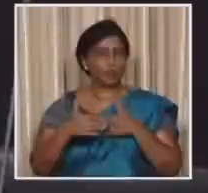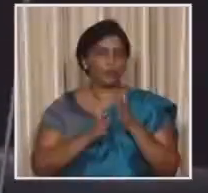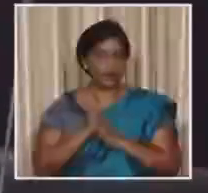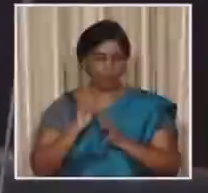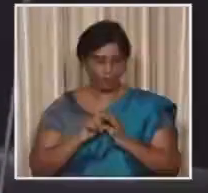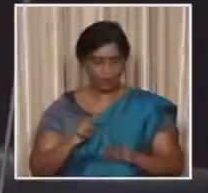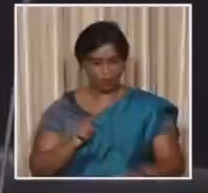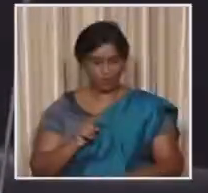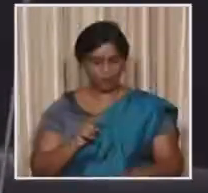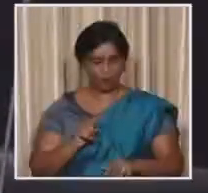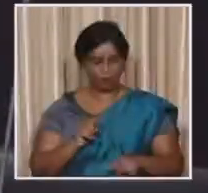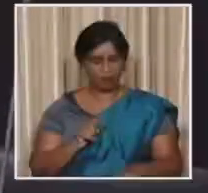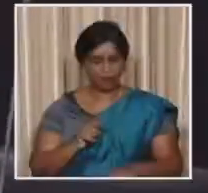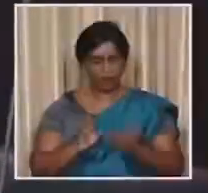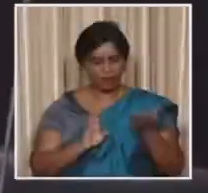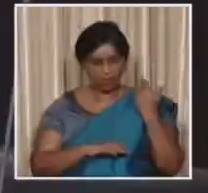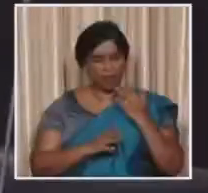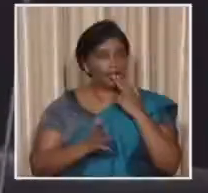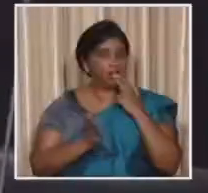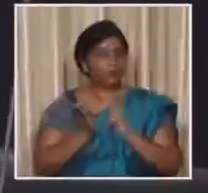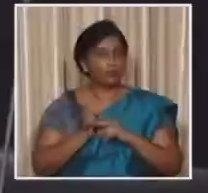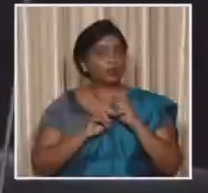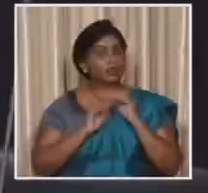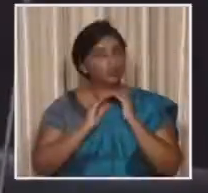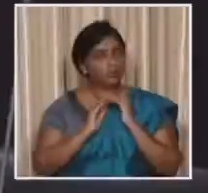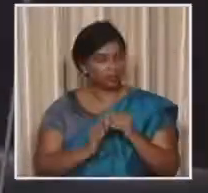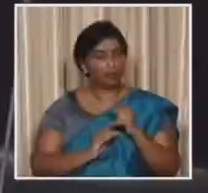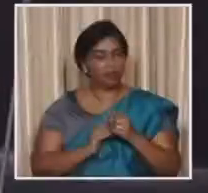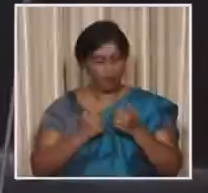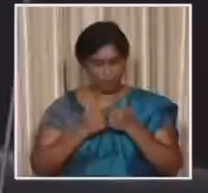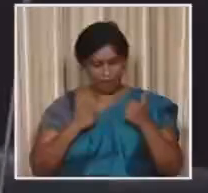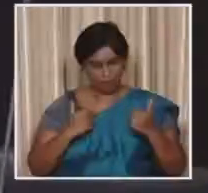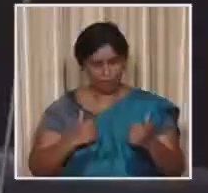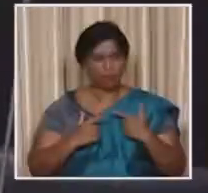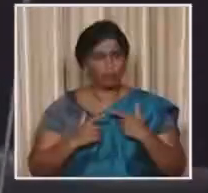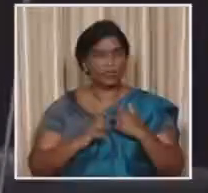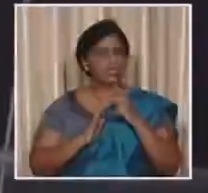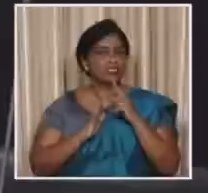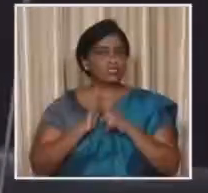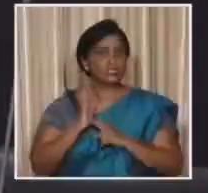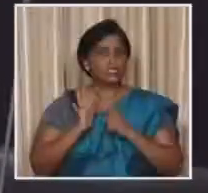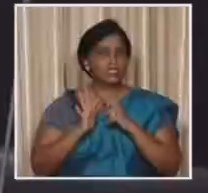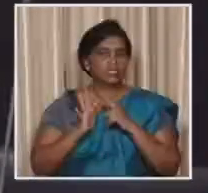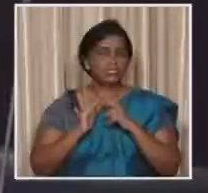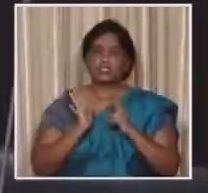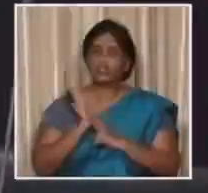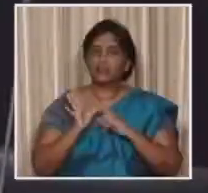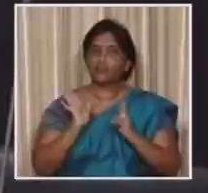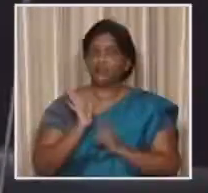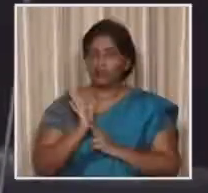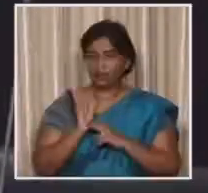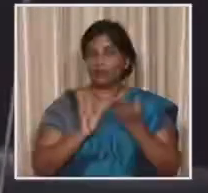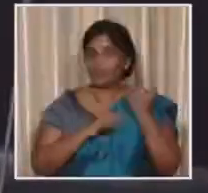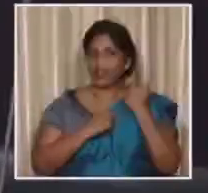ඇමැතිවරේ ඒ ඉස්සර තැපැල් දෙපාර්තමේන්තුව වෙනම ජීවන් කුමාරතුංග ඇමැතිතුමා හිමි ඉන්නකොට වෙනම